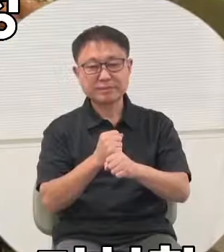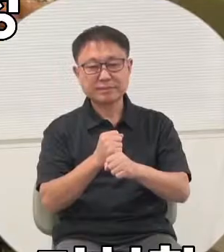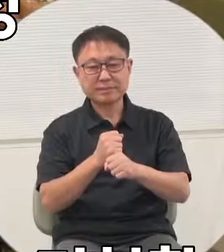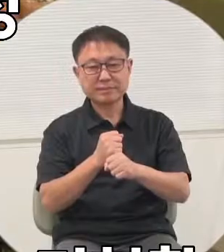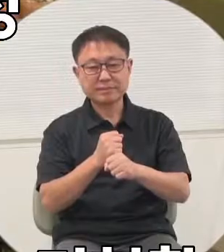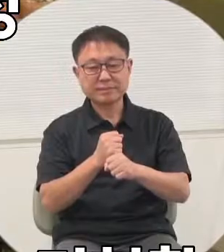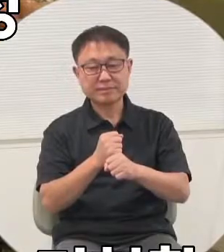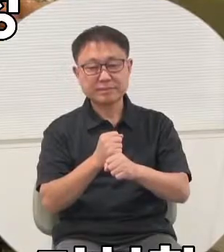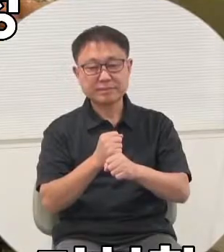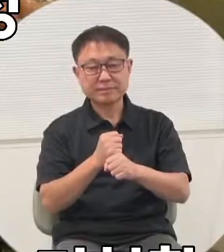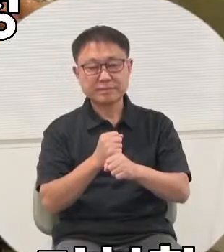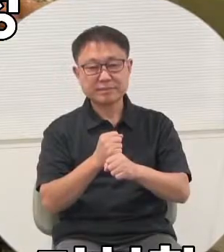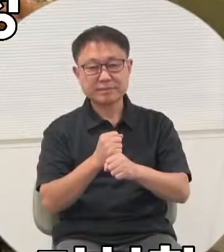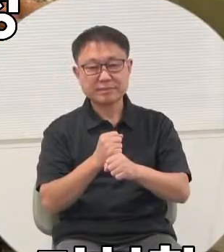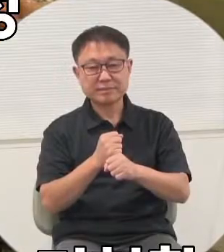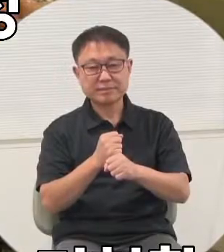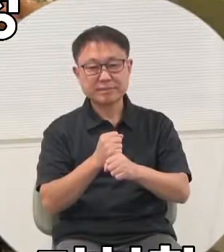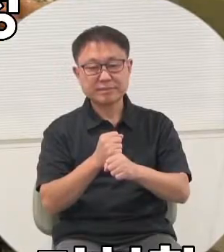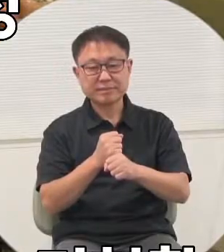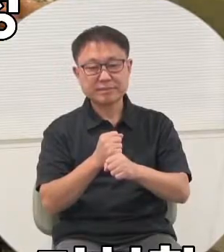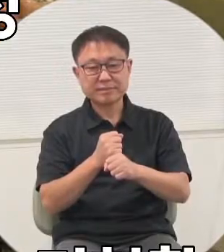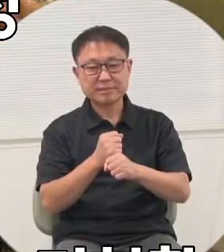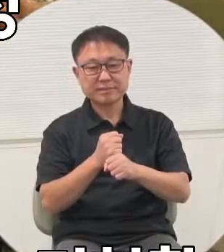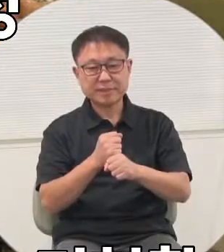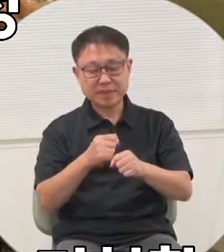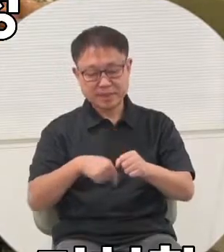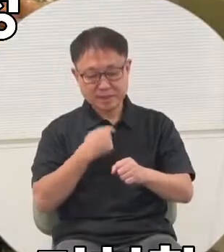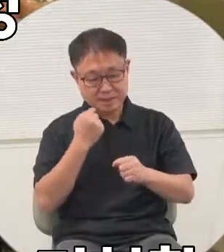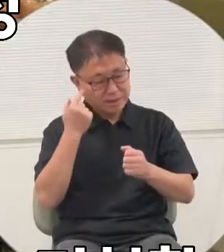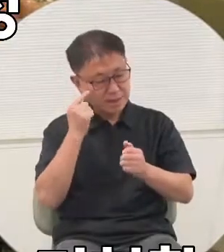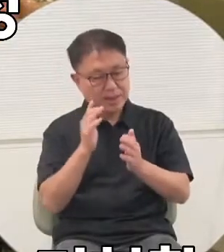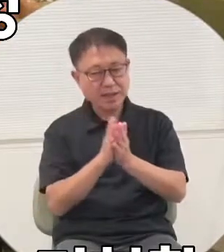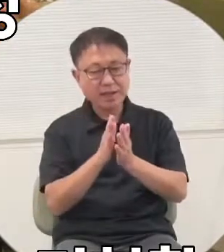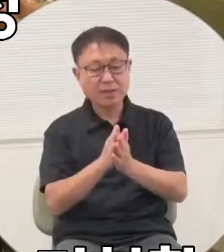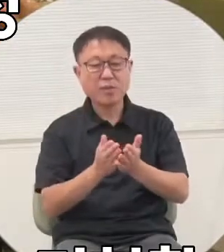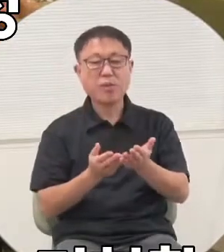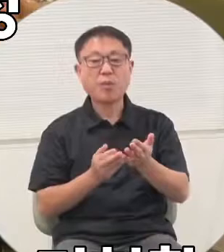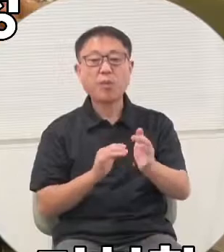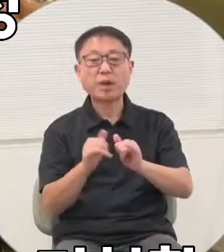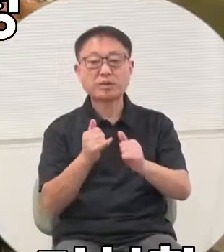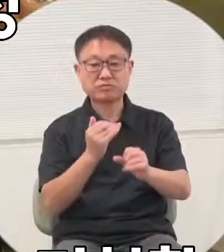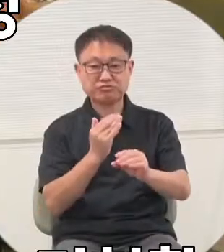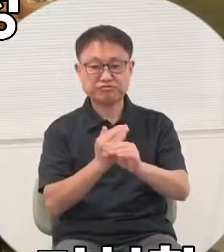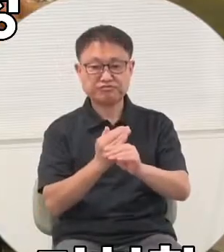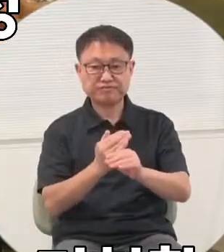지원 조직이 없을 때에는 자의만 분들이 정말 자발적으로 활동을 하시다가